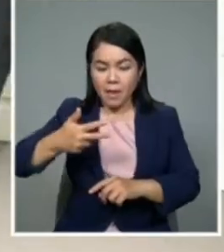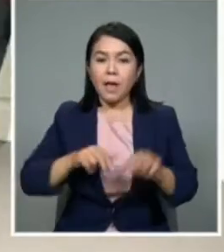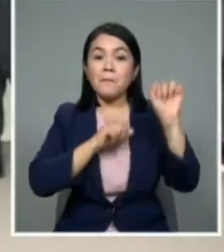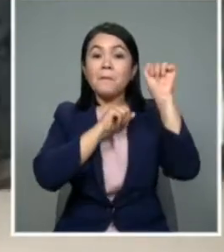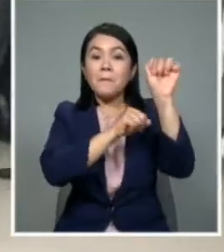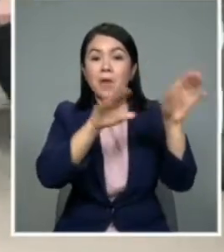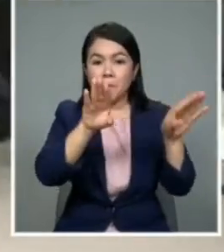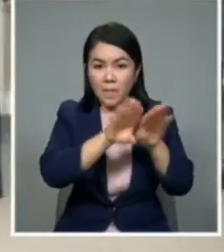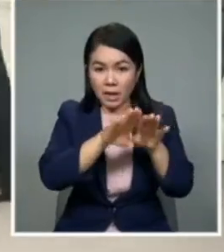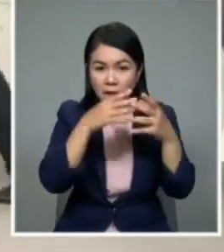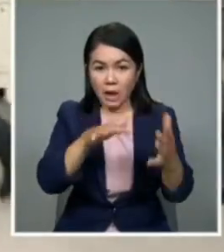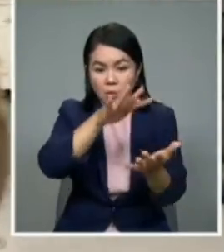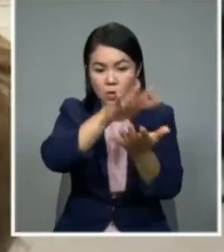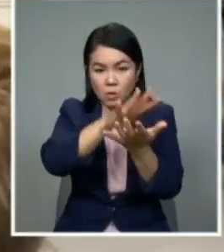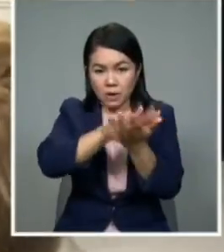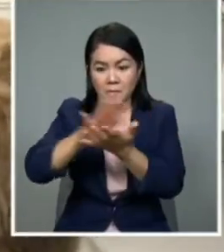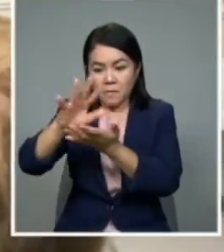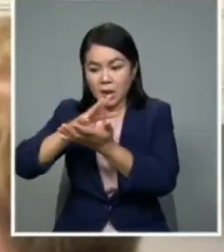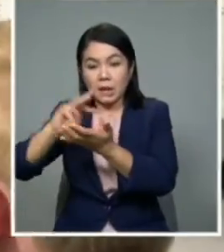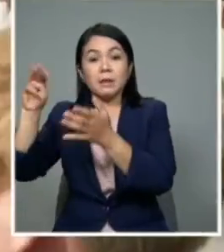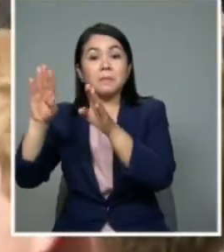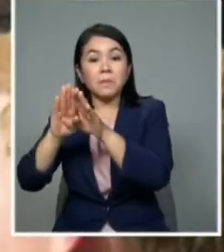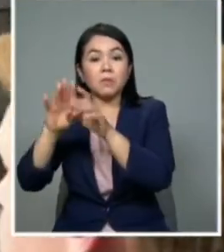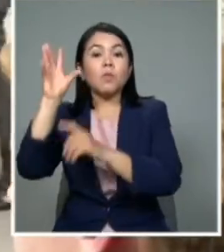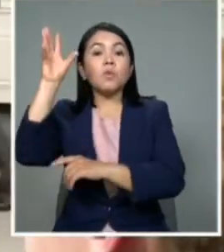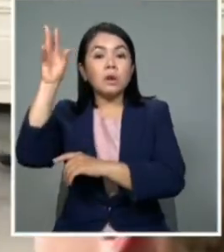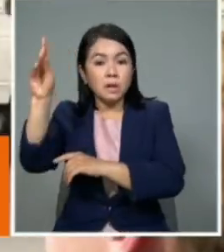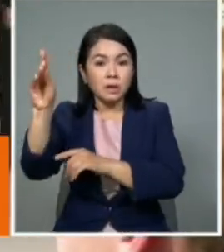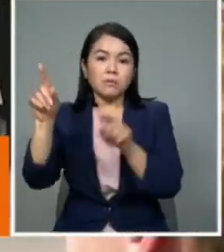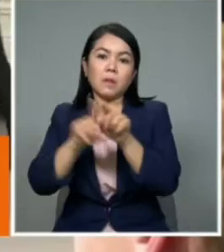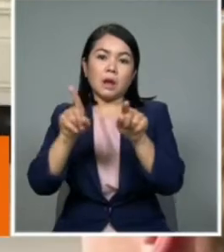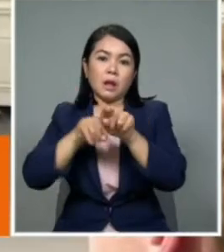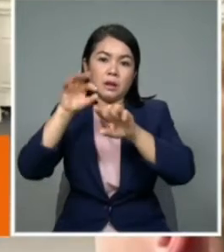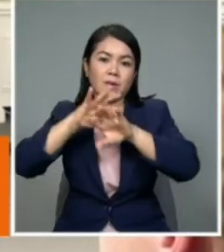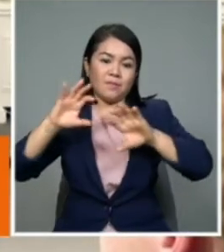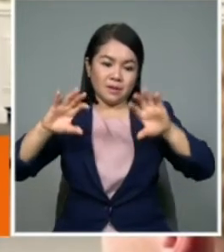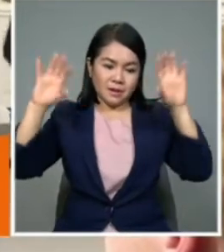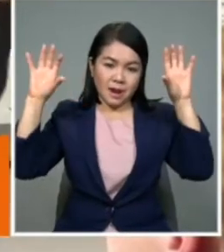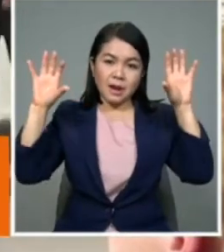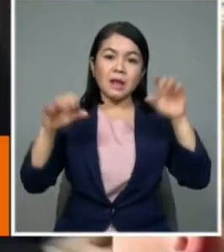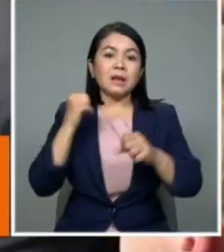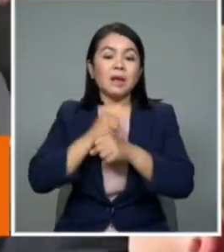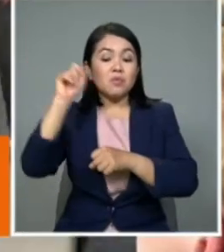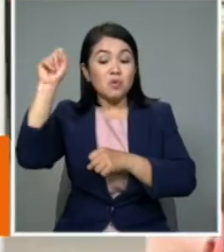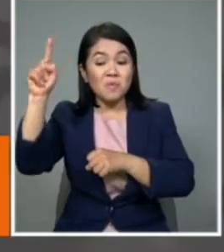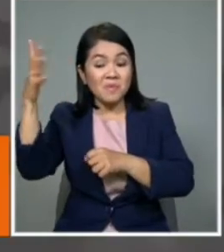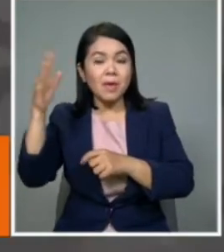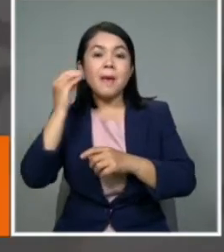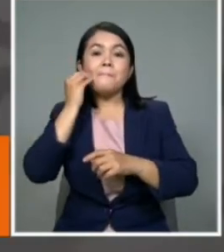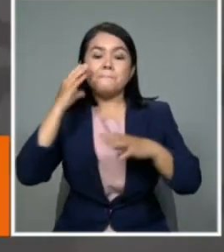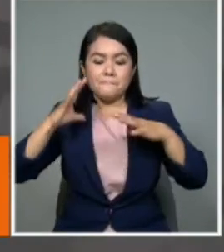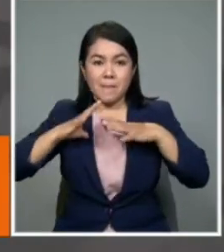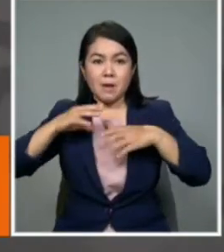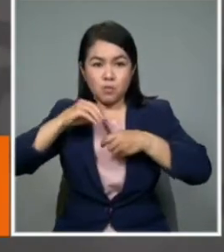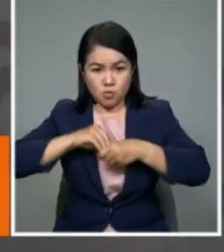เรียนและมหาวิทยาลัยทั่วประเทศตั้งแต่วันพรุ่งนี้เป็นต้นไปค่ะและจะให้ข้าราชการที่ไม่ได้มีงานจำเป็นเร่งด่วนอะไรหยุดอยู่กับบ้านไปเลย